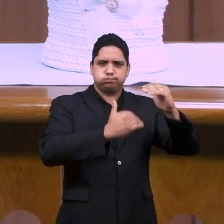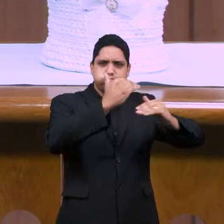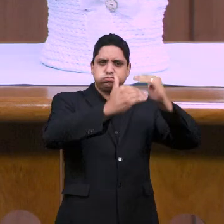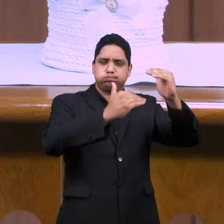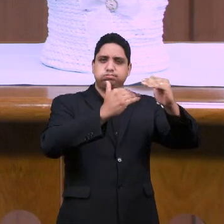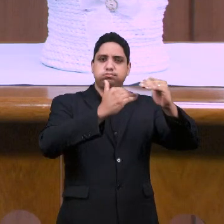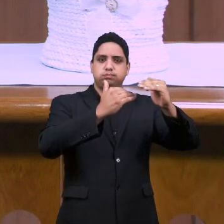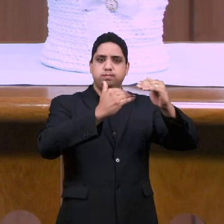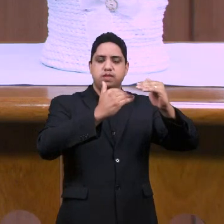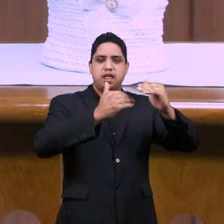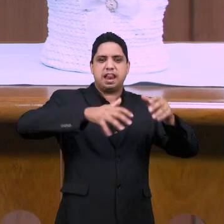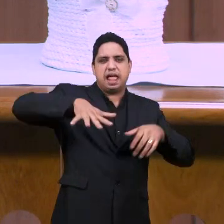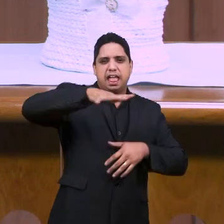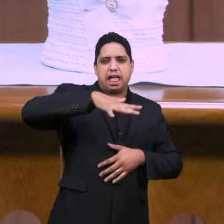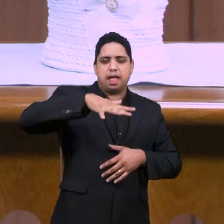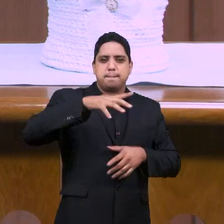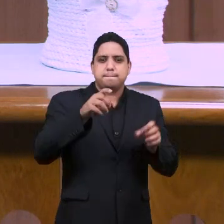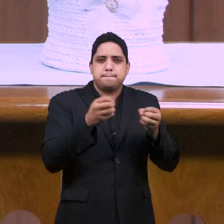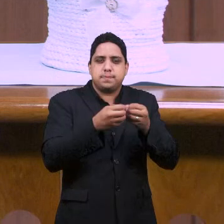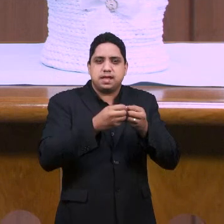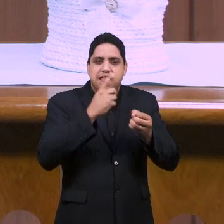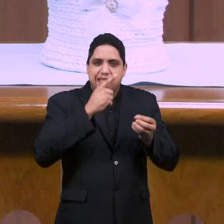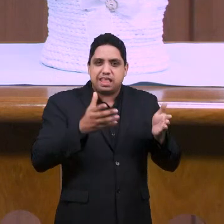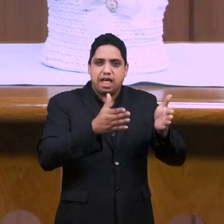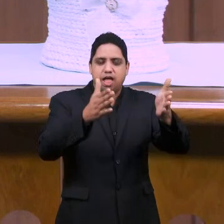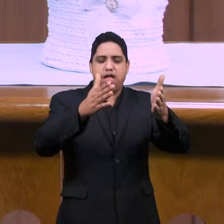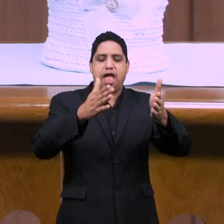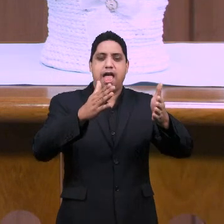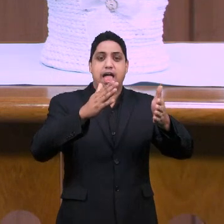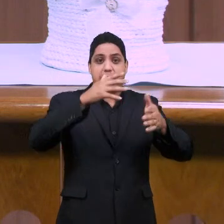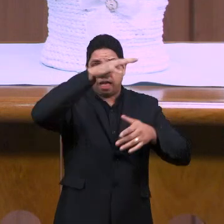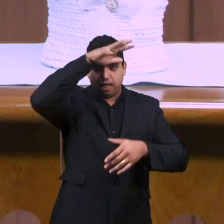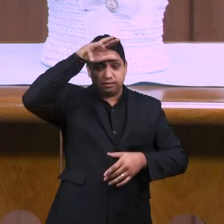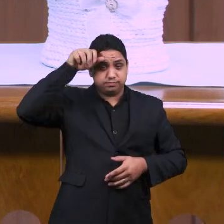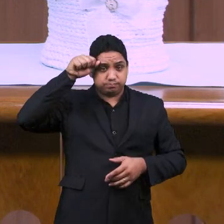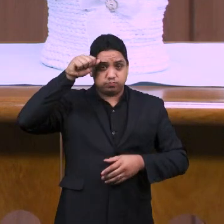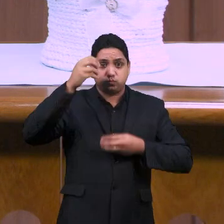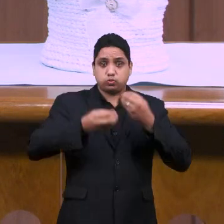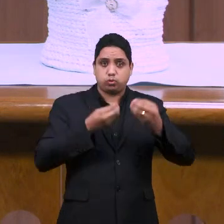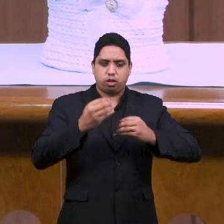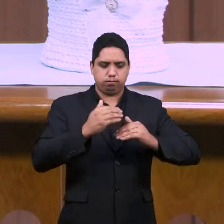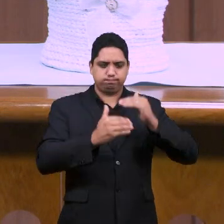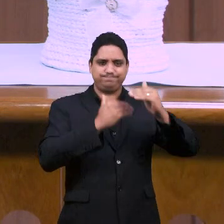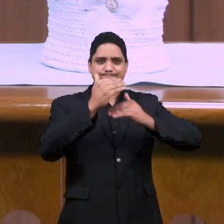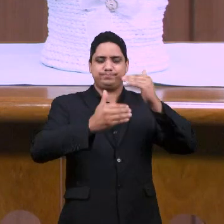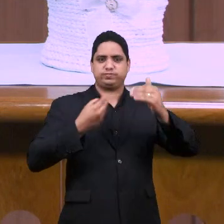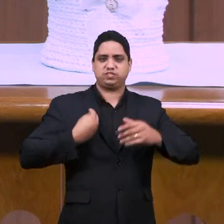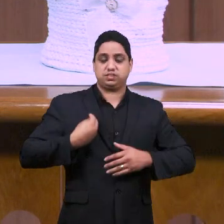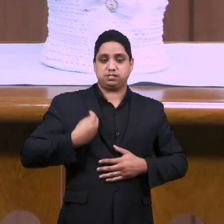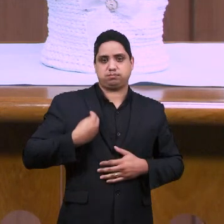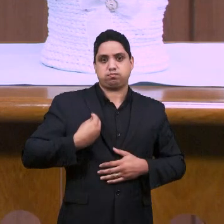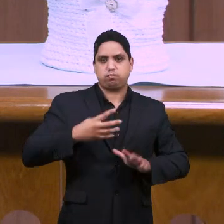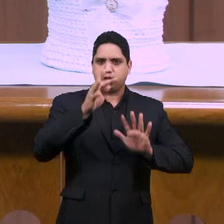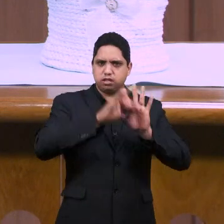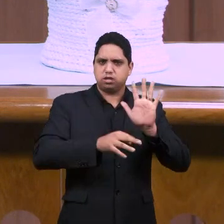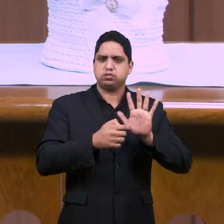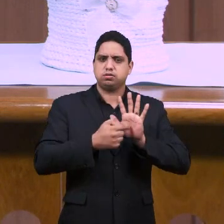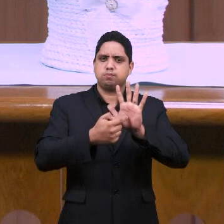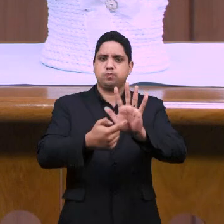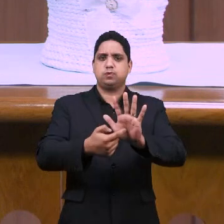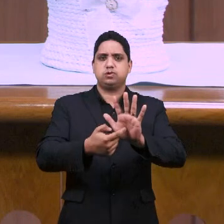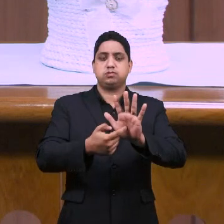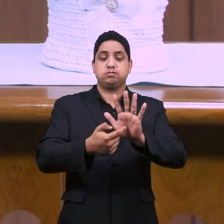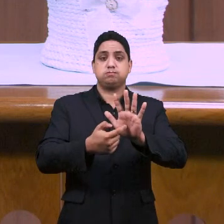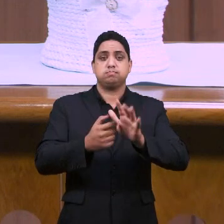dans cette région appelée de transamazonienne, où les frères prospèrent beaucoup dans la vie spirituelle. Les